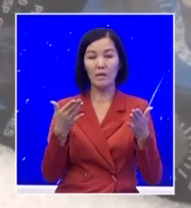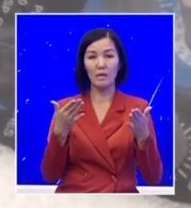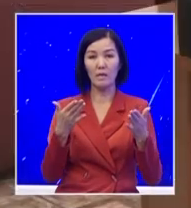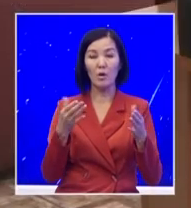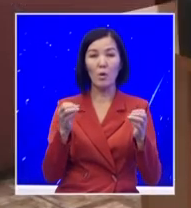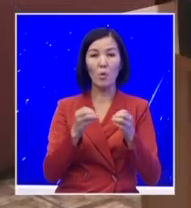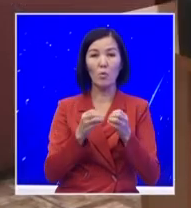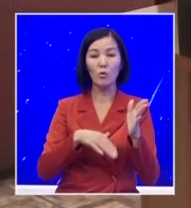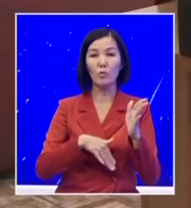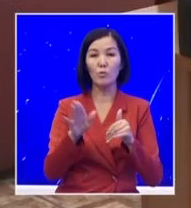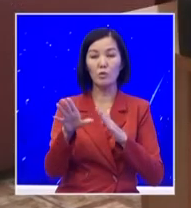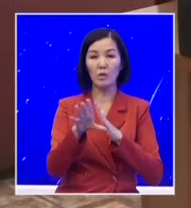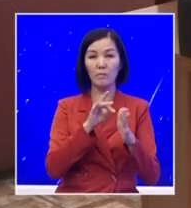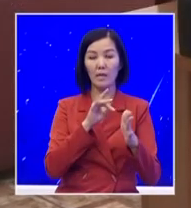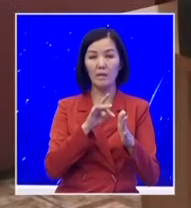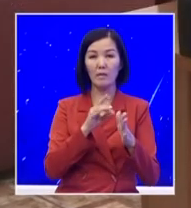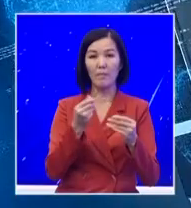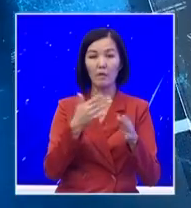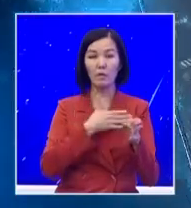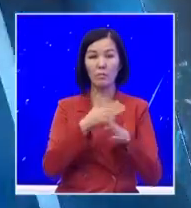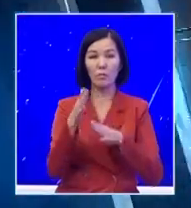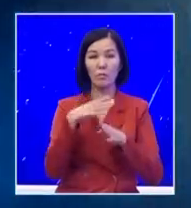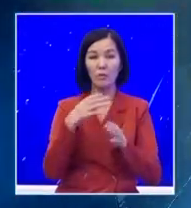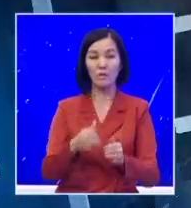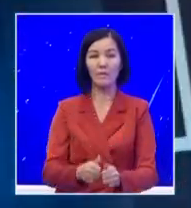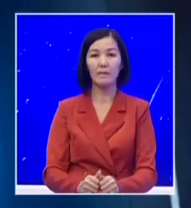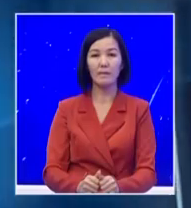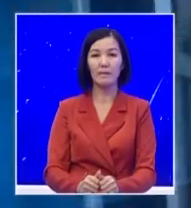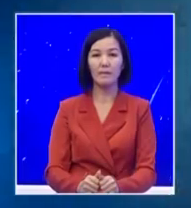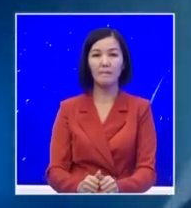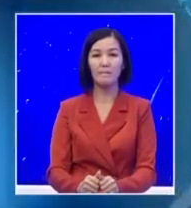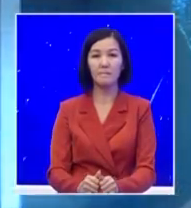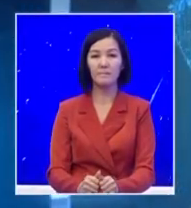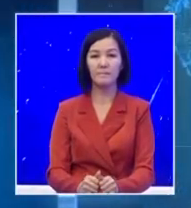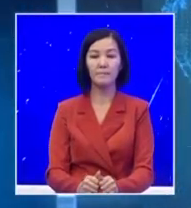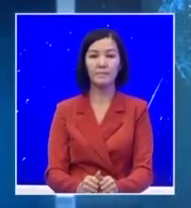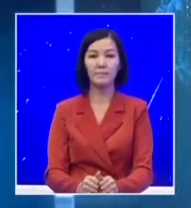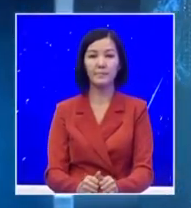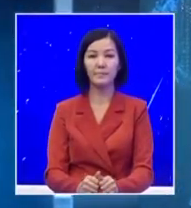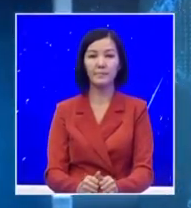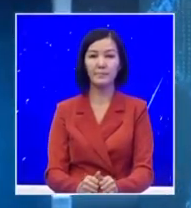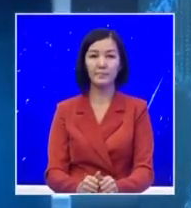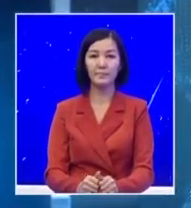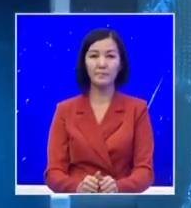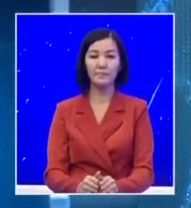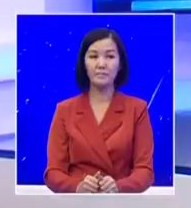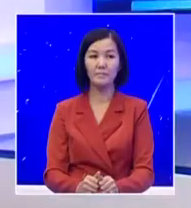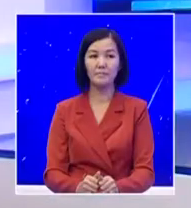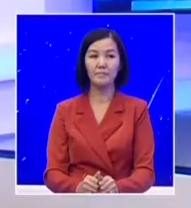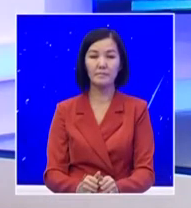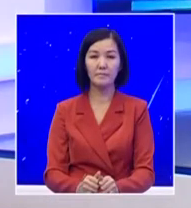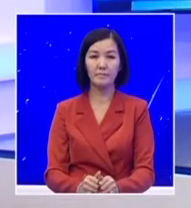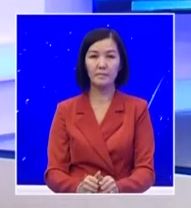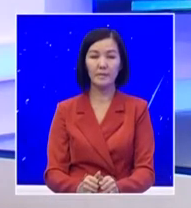олардың оны үздік деп танылып, қаржыландырылды. Меруерт Қыдырбайқызы, Абылай Құттықбай, Жетісу телеарнасы.